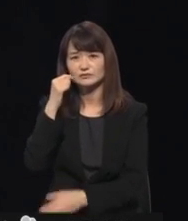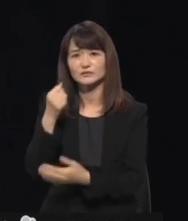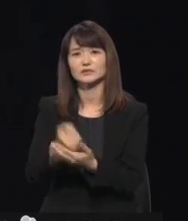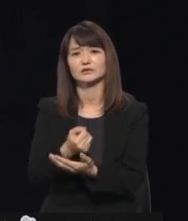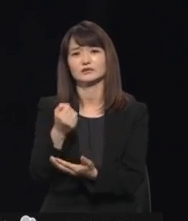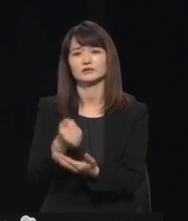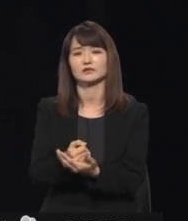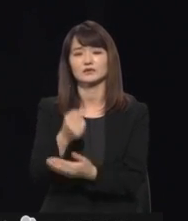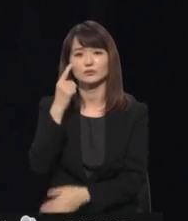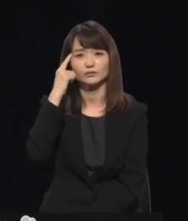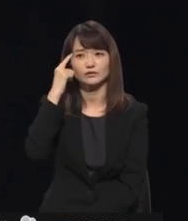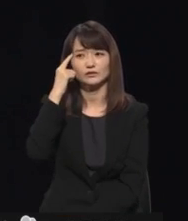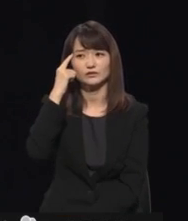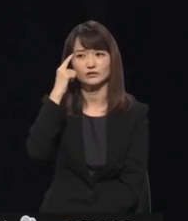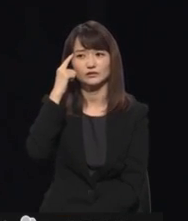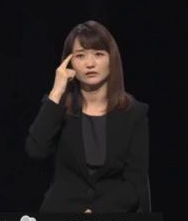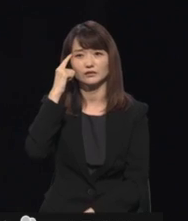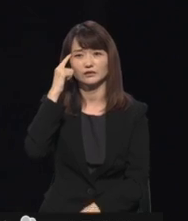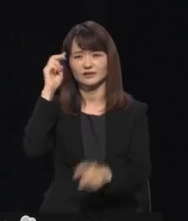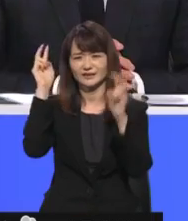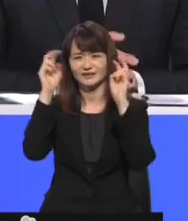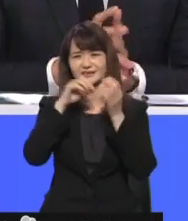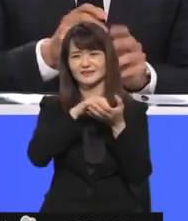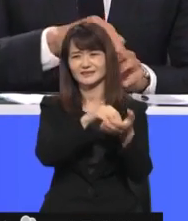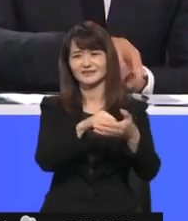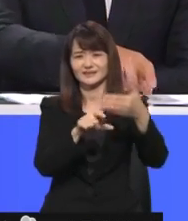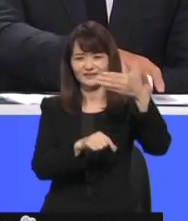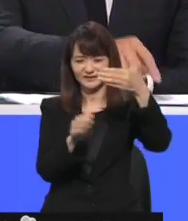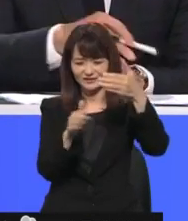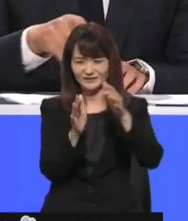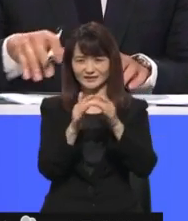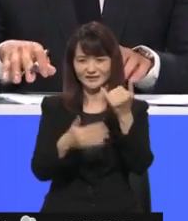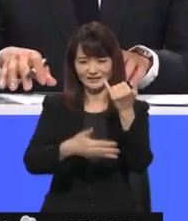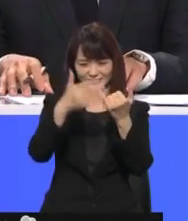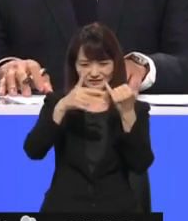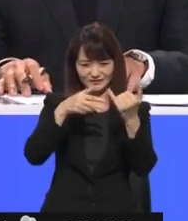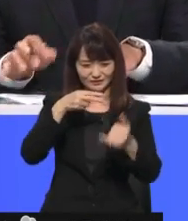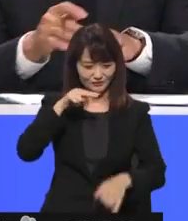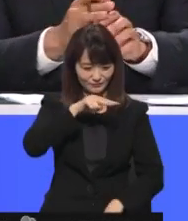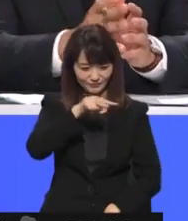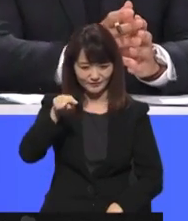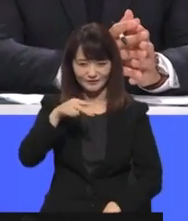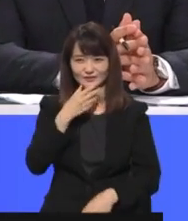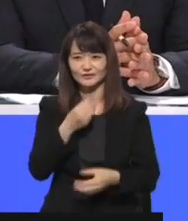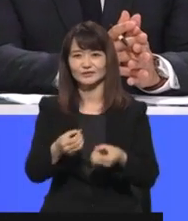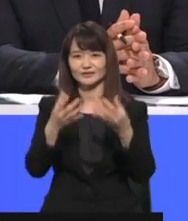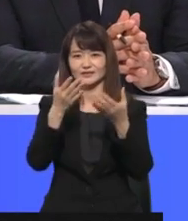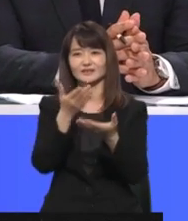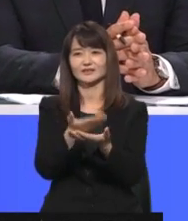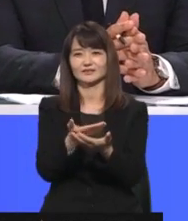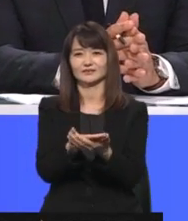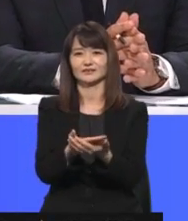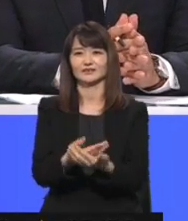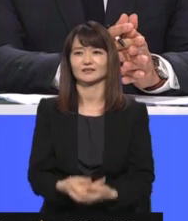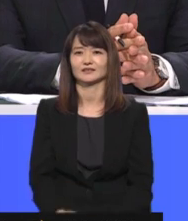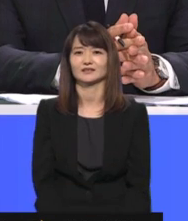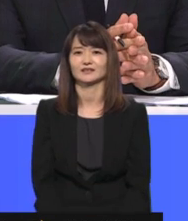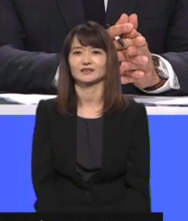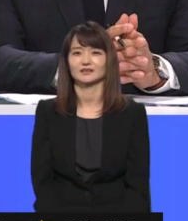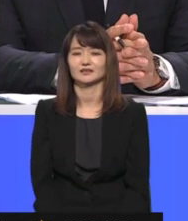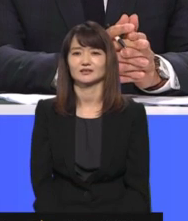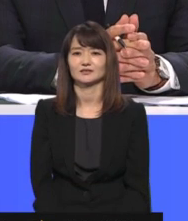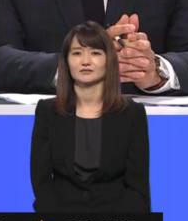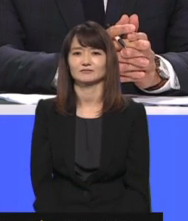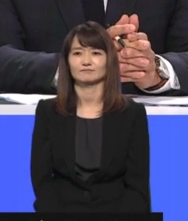얘긴데 왜냐하면 취업 했거든요 불 달부터 유튜브로 꼬박꼬박 챙겨 보겠습니다 축하해주세요 이 뒷 부분에